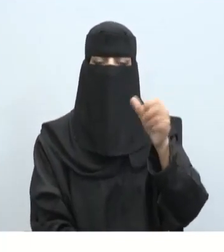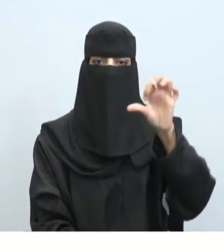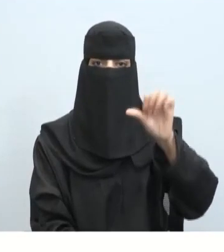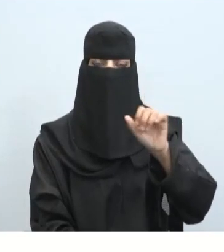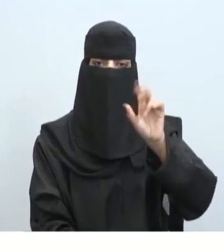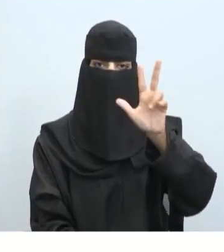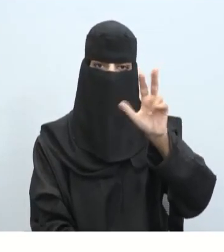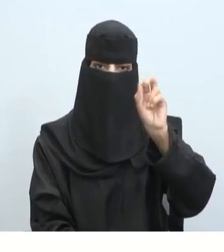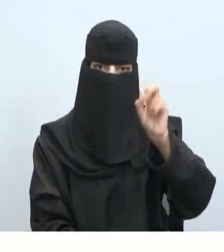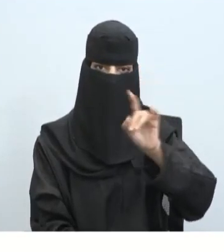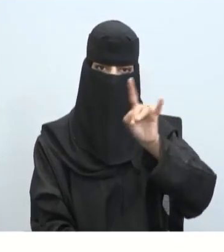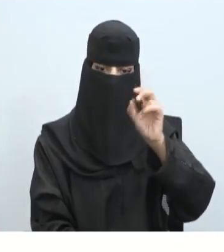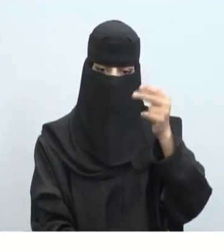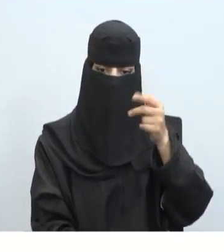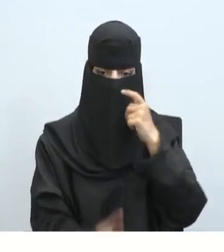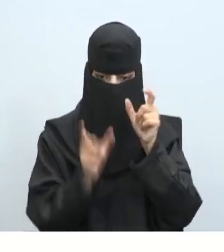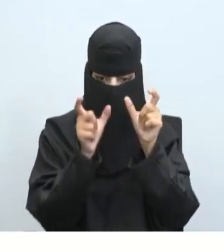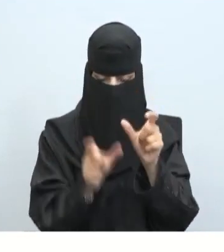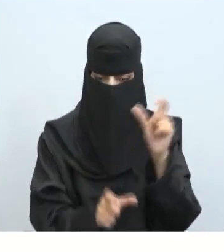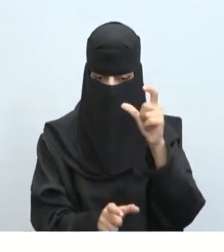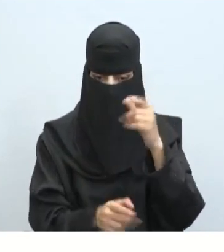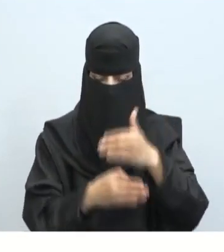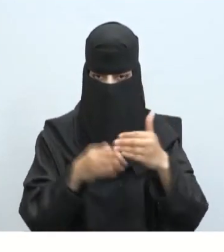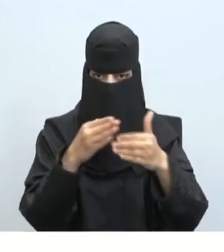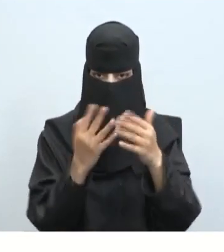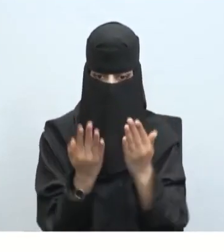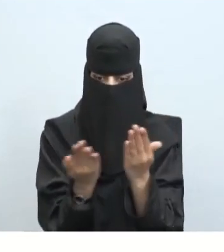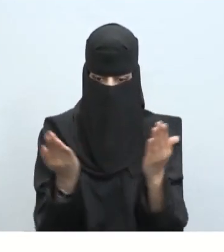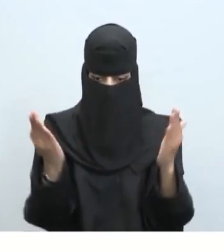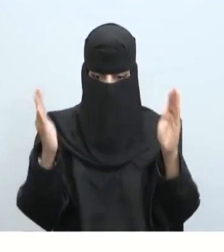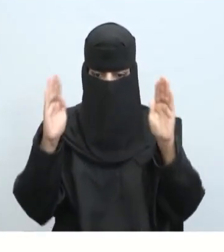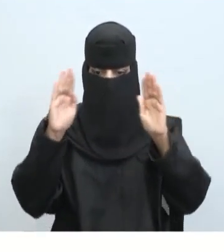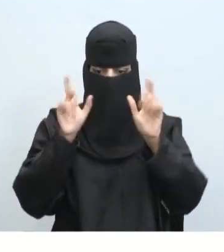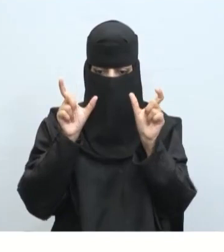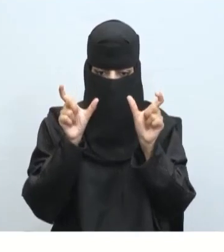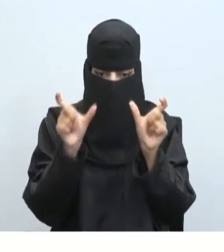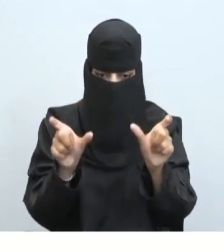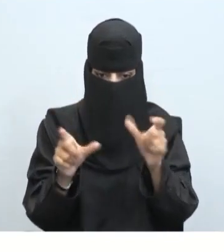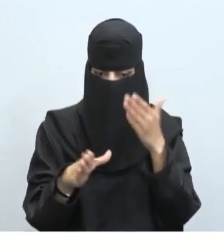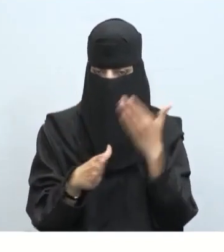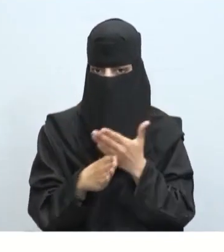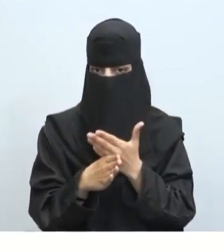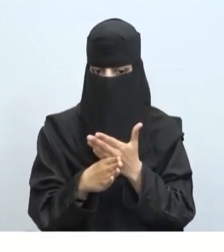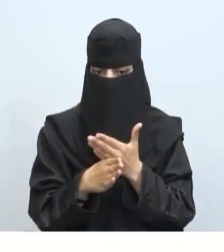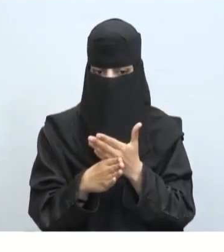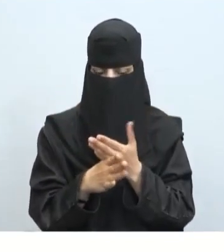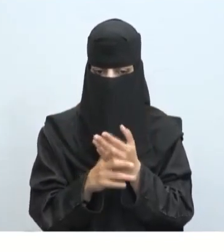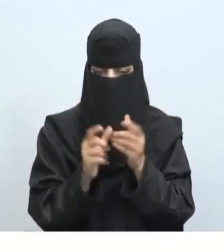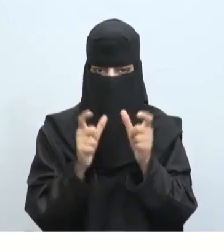والقلاع اعتنى المسلم ببناء القلاع والحصون لماذا